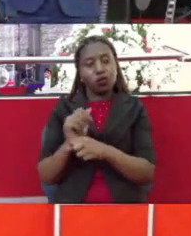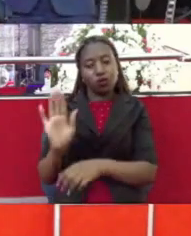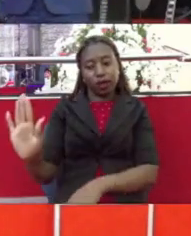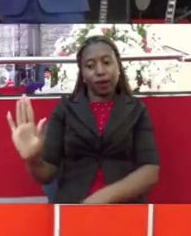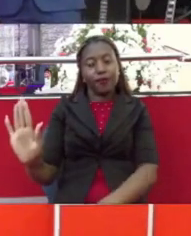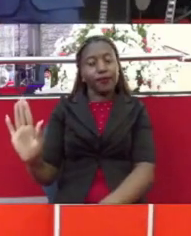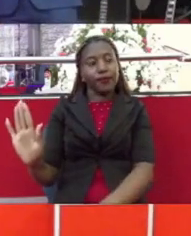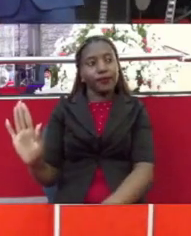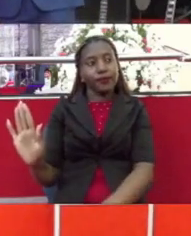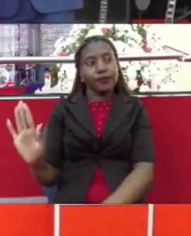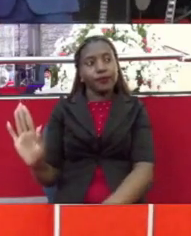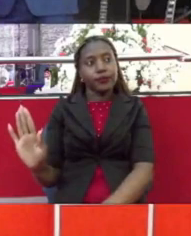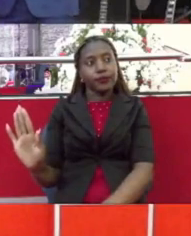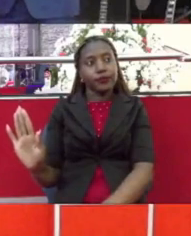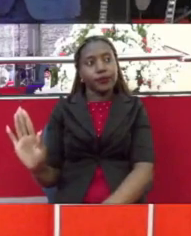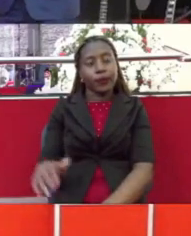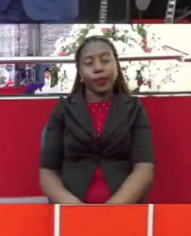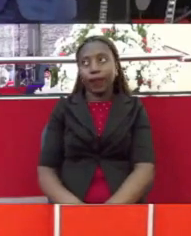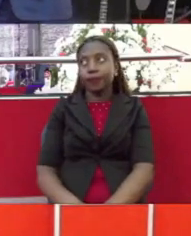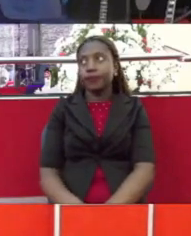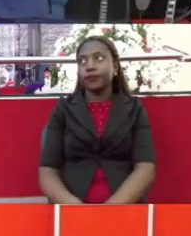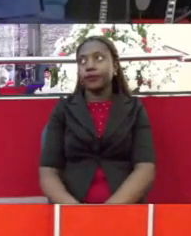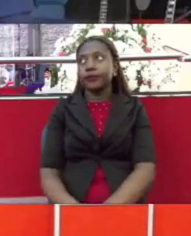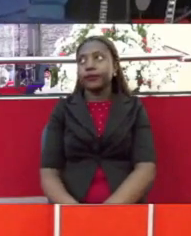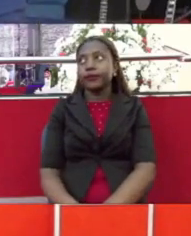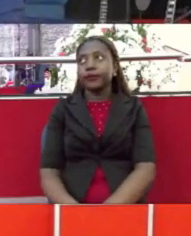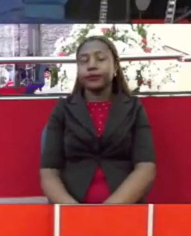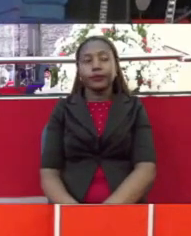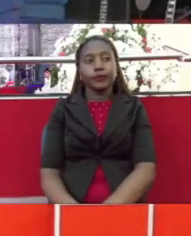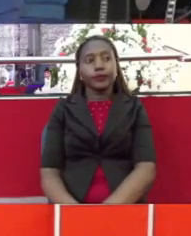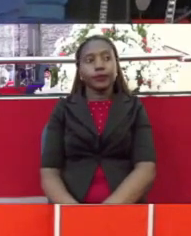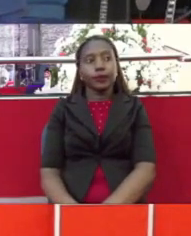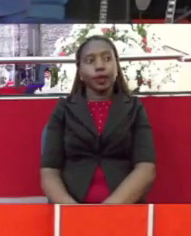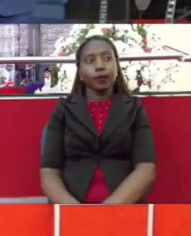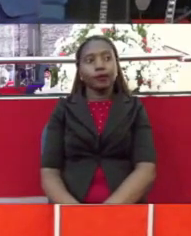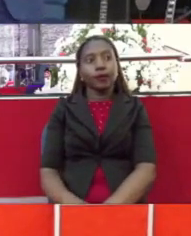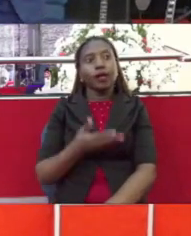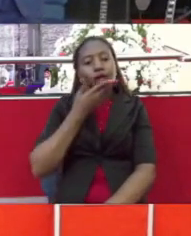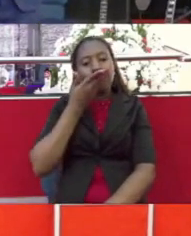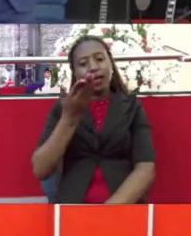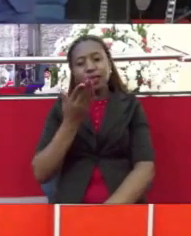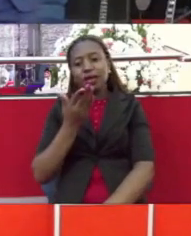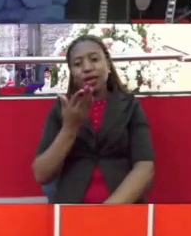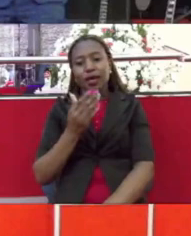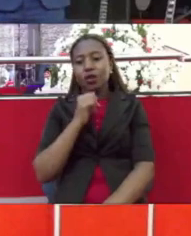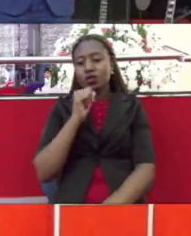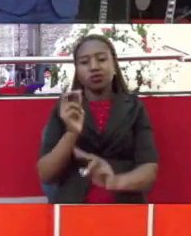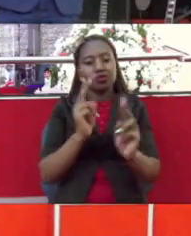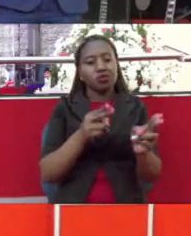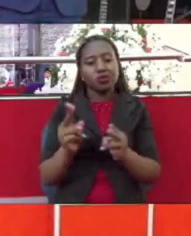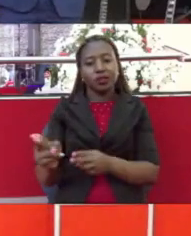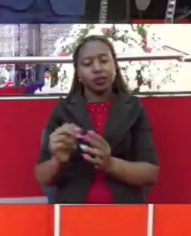kile ambapo walikuwa anaogopa kile wanaweza mfanyia, his response was unexpected. Aha, vile